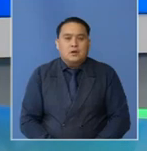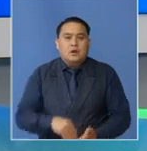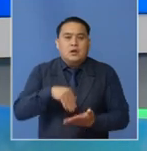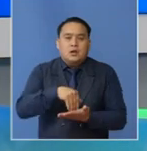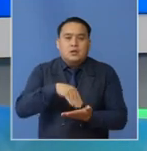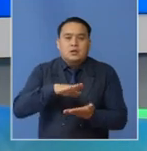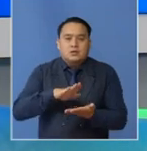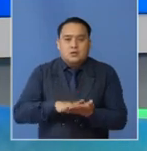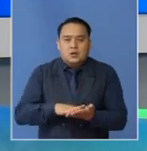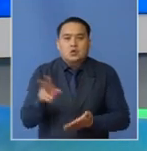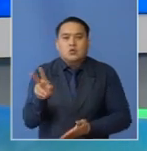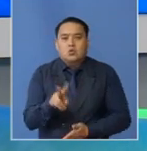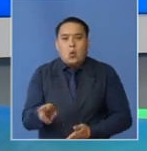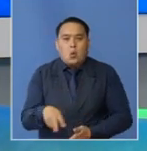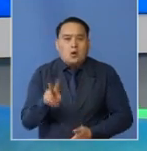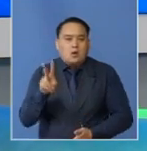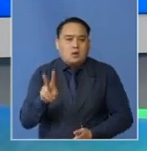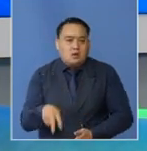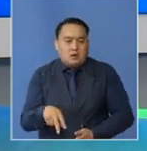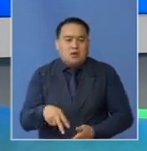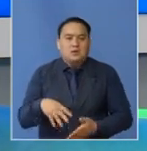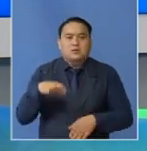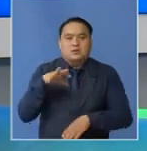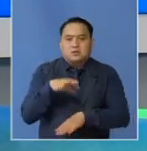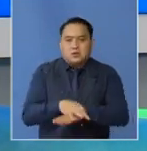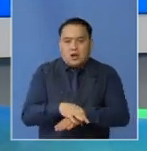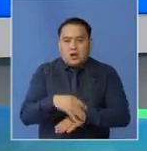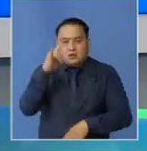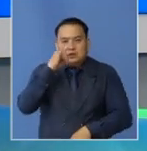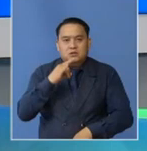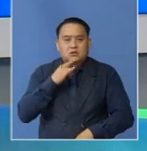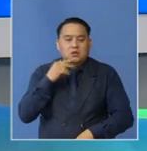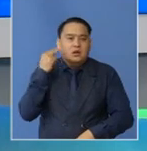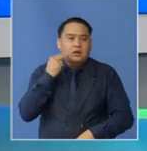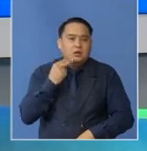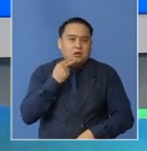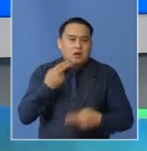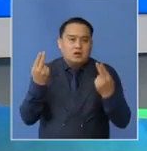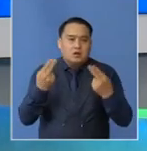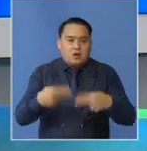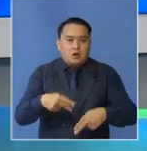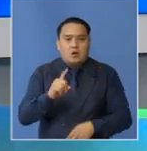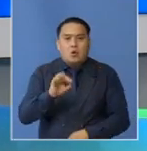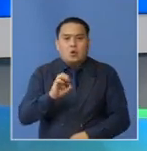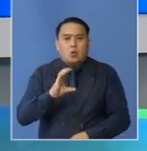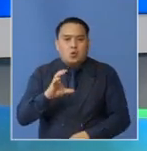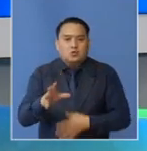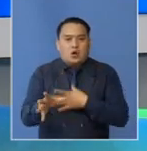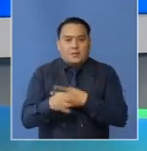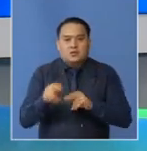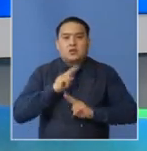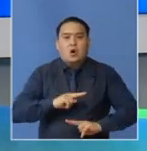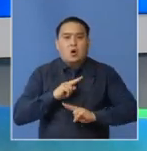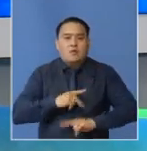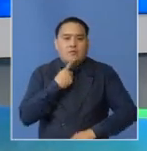Незадекларированные юани, доллары и тенге задержали при вывозе из Казахстана в КНР. Таможенники МЦПС Харго совместно с